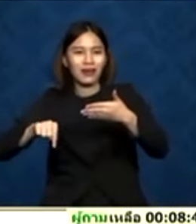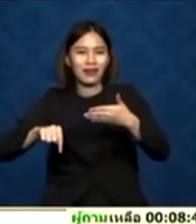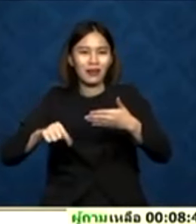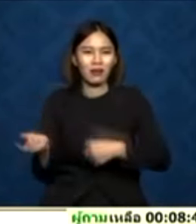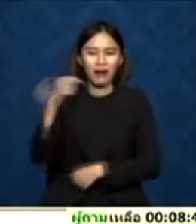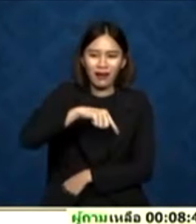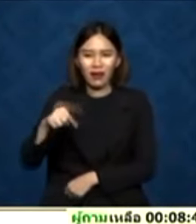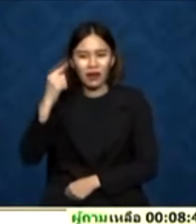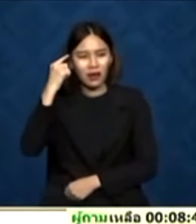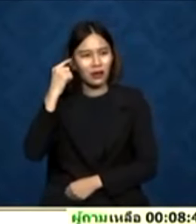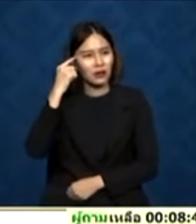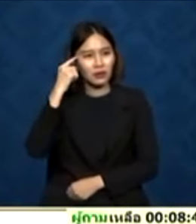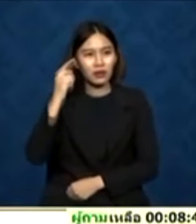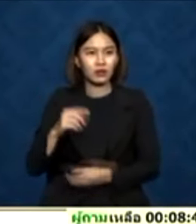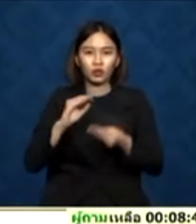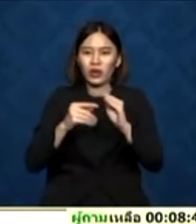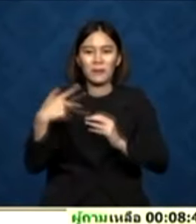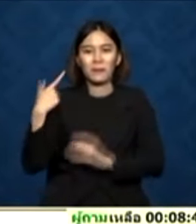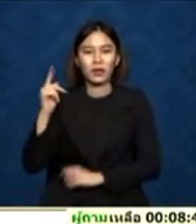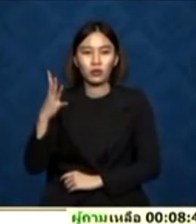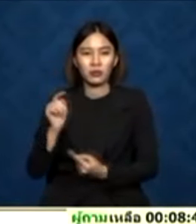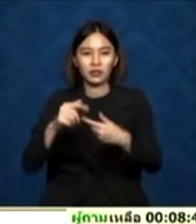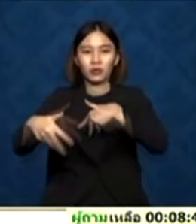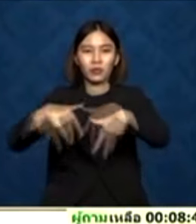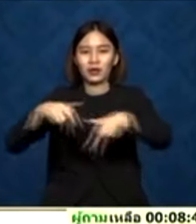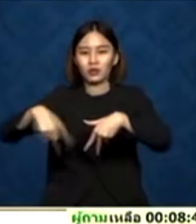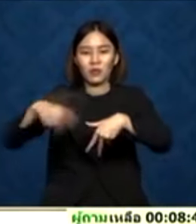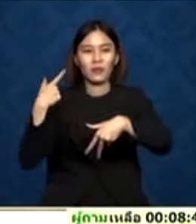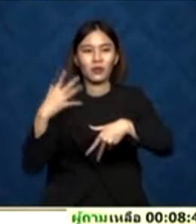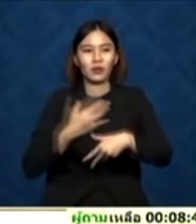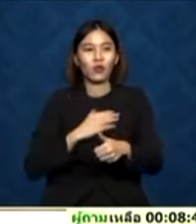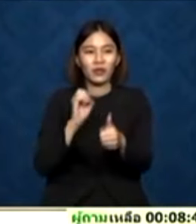ประชาชนเพราะฉะนั้นเนี่ยไอ้ตัวเลขเนี่ยมันมีประโยชน์อะไรสำหรับประชาชนครับอันนี้ผมแนะนำครับเปลี่ยนเถอะครับ